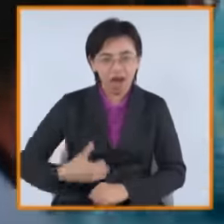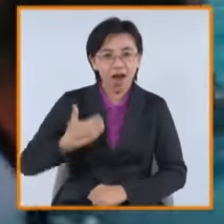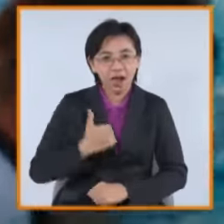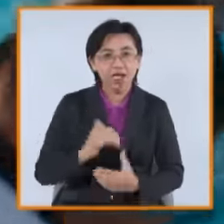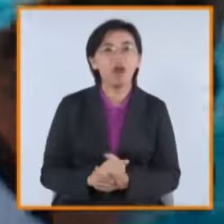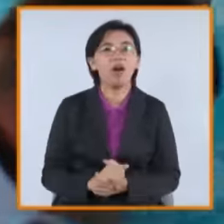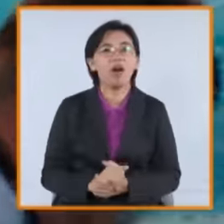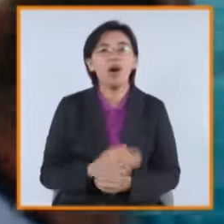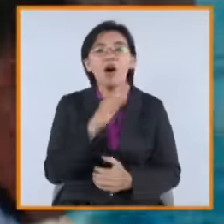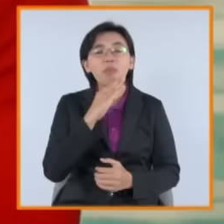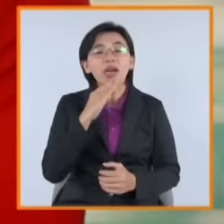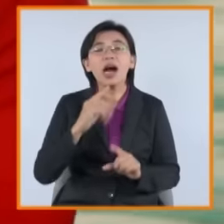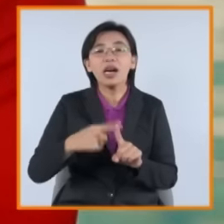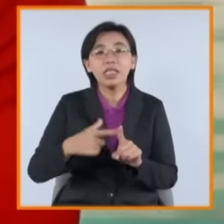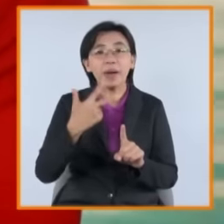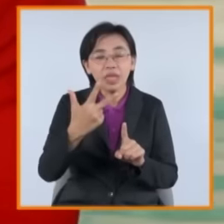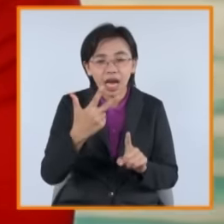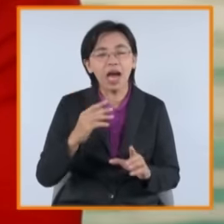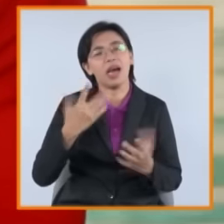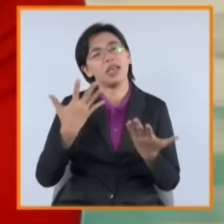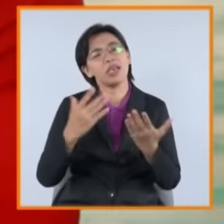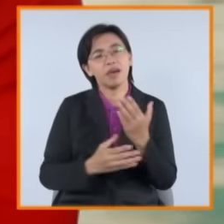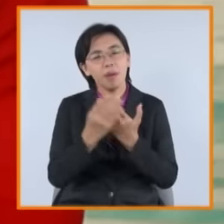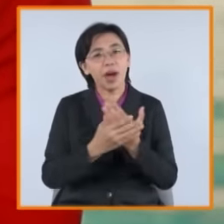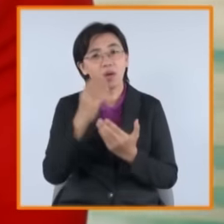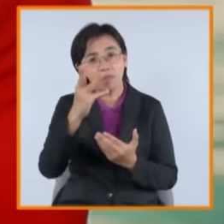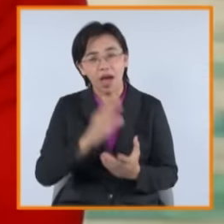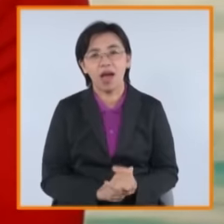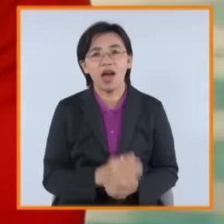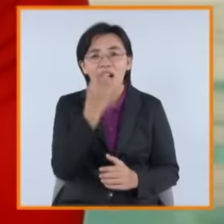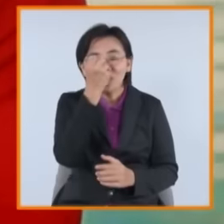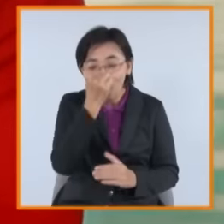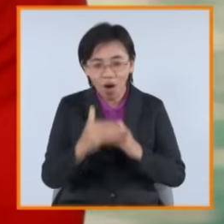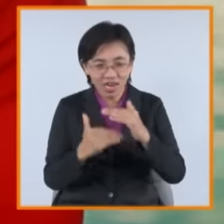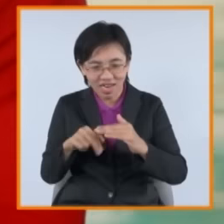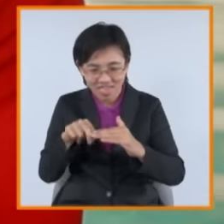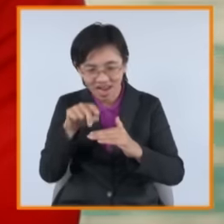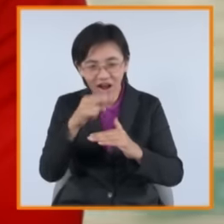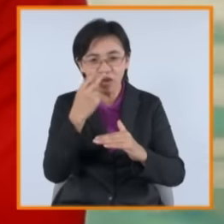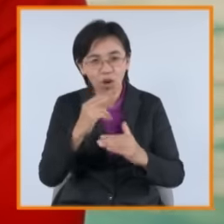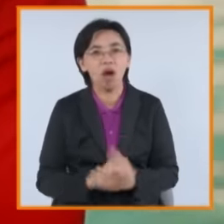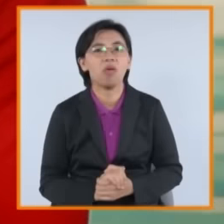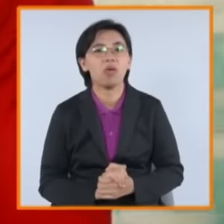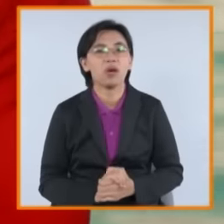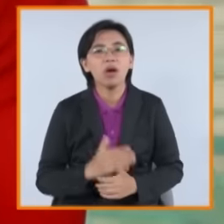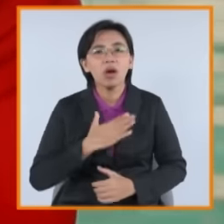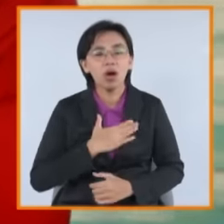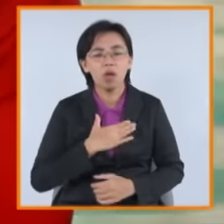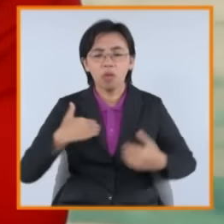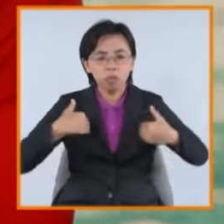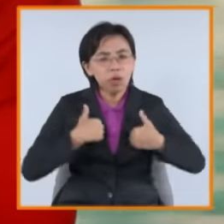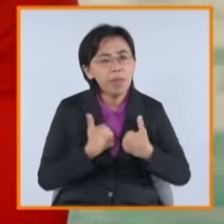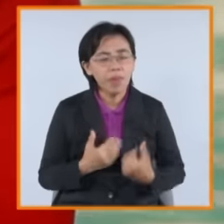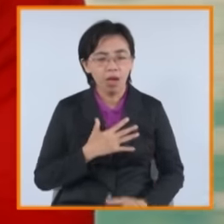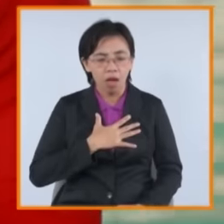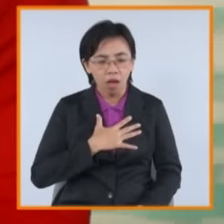10เมื่อ3เดือนผ่านไปหรือ6สัปดาห์ผ่านไปเรามาเทสในการเดินขึ้นบันไดอีกครั้งนึงจะรู้ว่าเราไม่เหนื่อยเรา